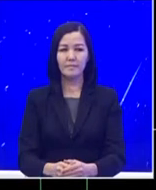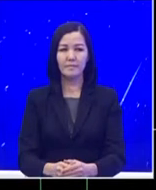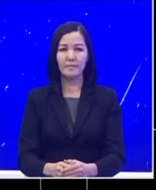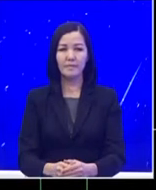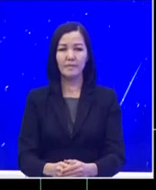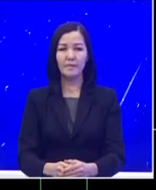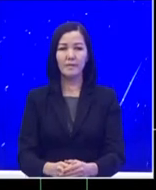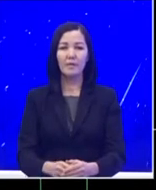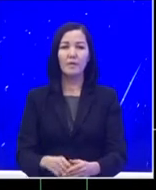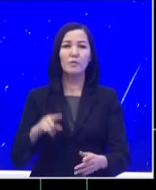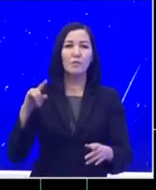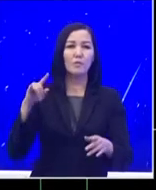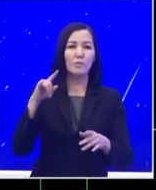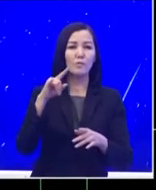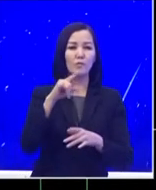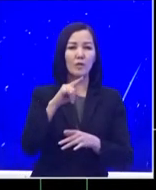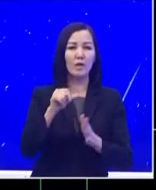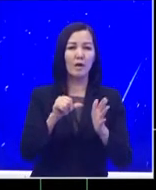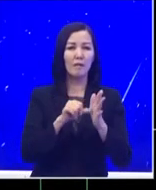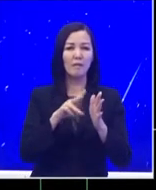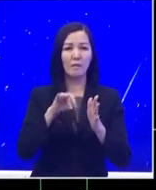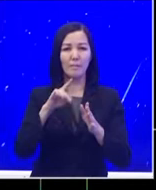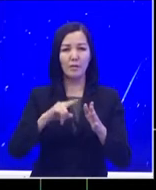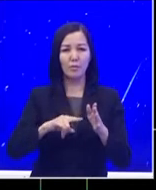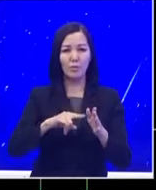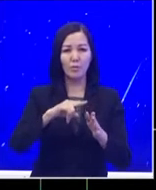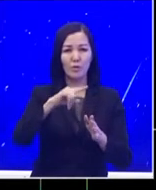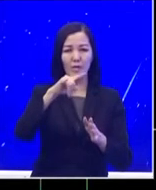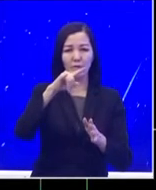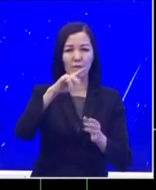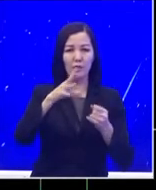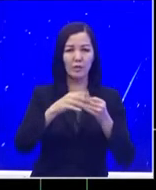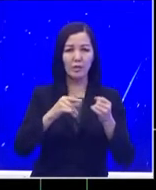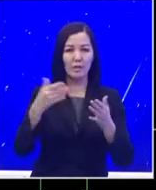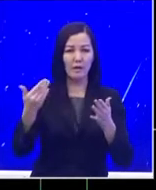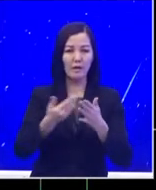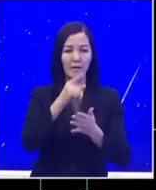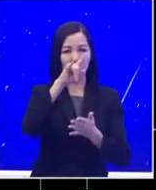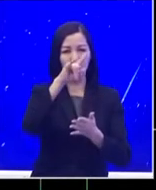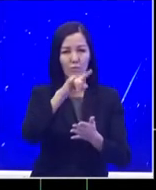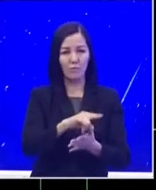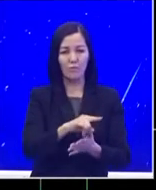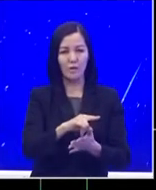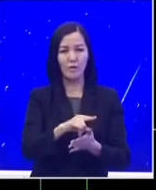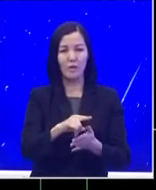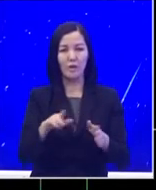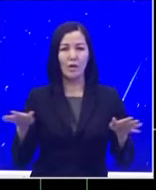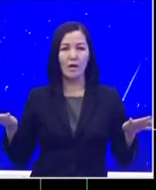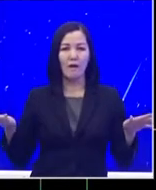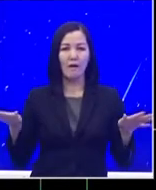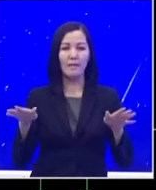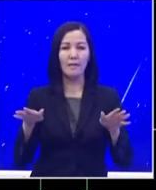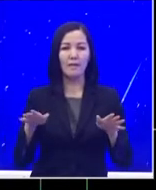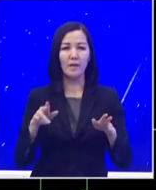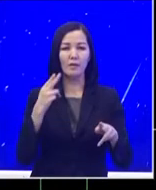Осылайша БКР-дің ұшағы әуеге небәрі 6 метр көтеріліп жерге қайта қонған. Себебі оның қанаттары мұздан тазаланбаған көрінеді.